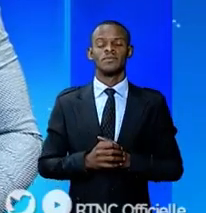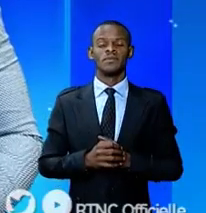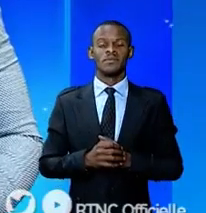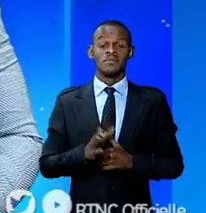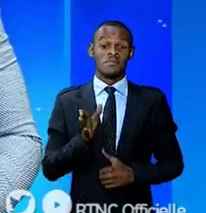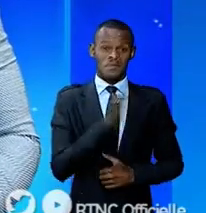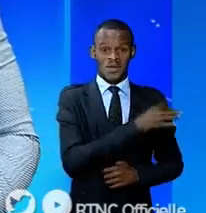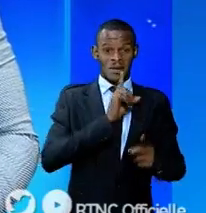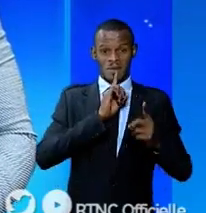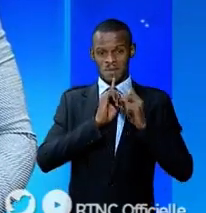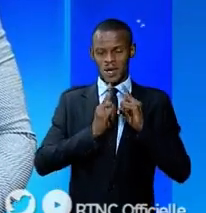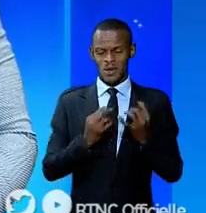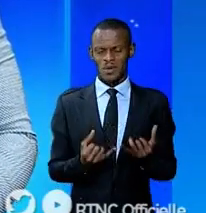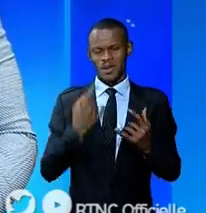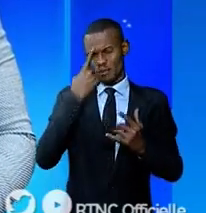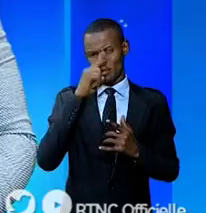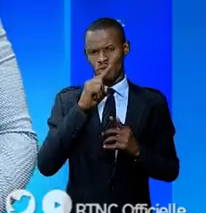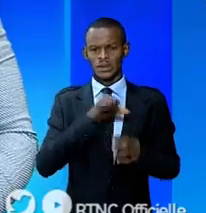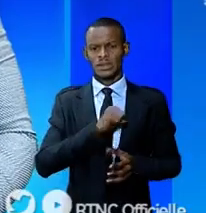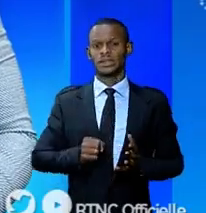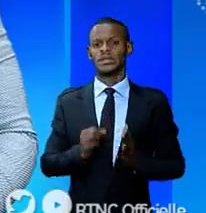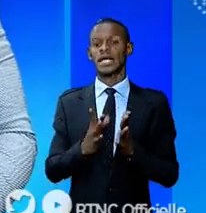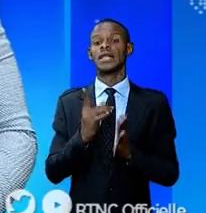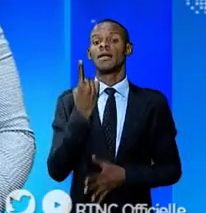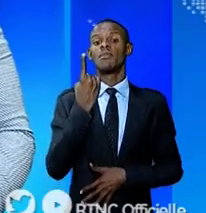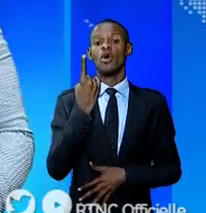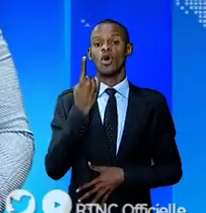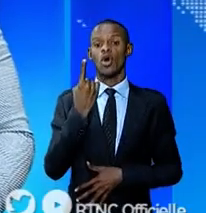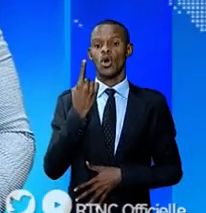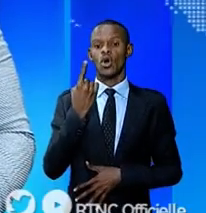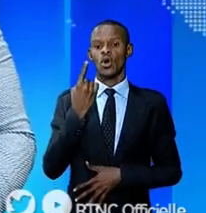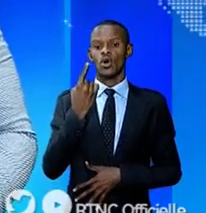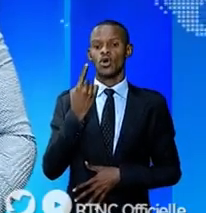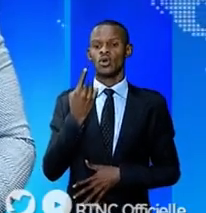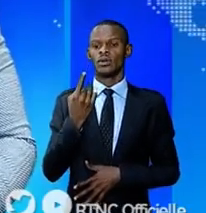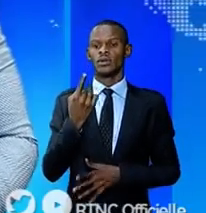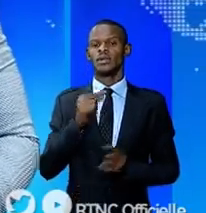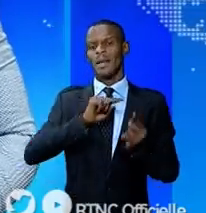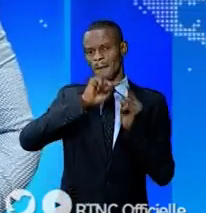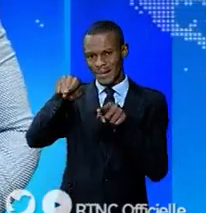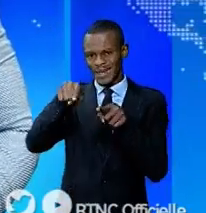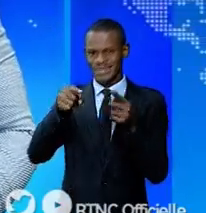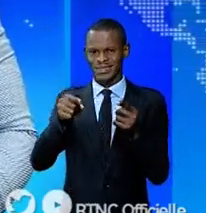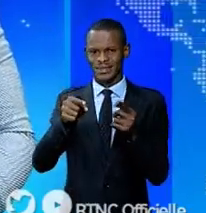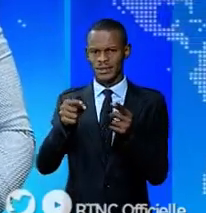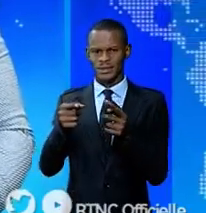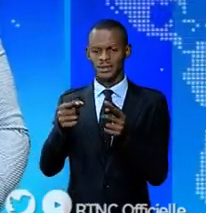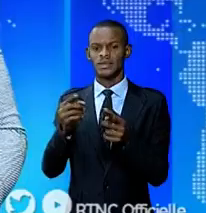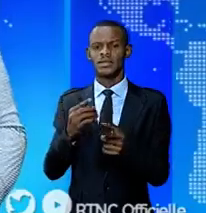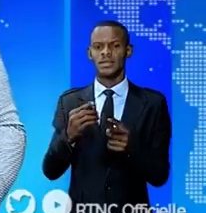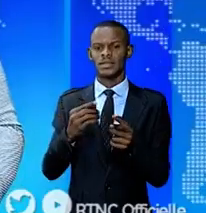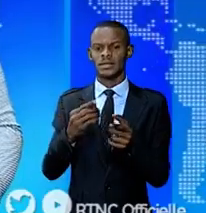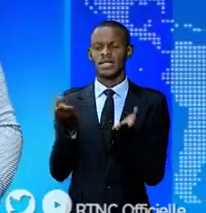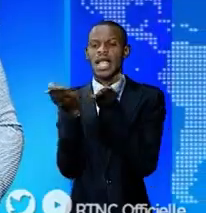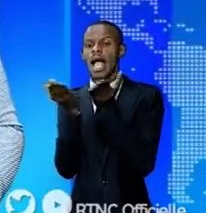Parlons du questeur du Sénat, Éric Roubouillet, qui est descendu dans son fief, le Bukavu. Nous sommes dans la province du Sud Kivu, où il